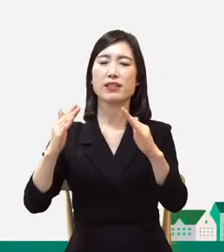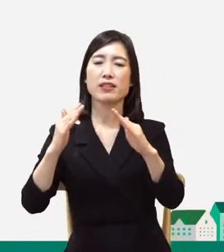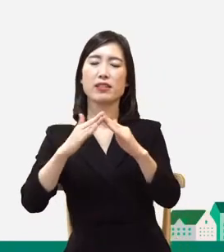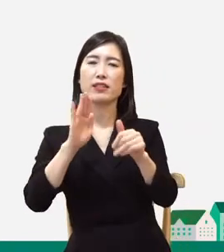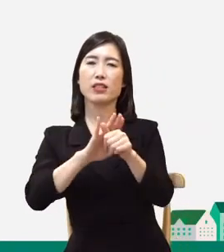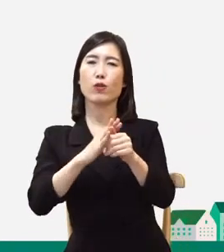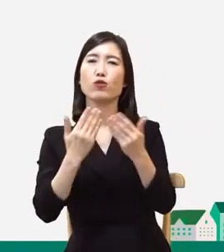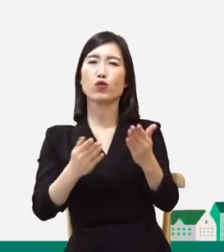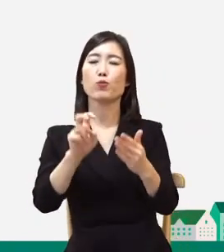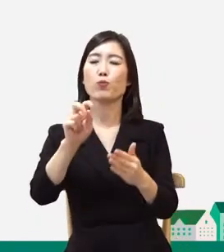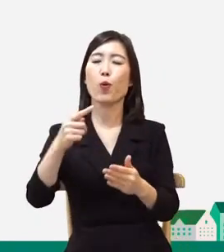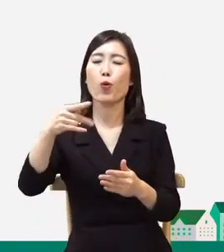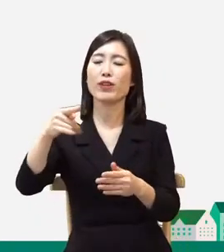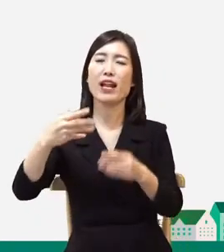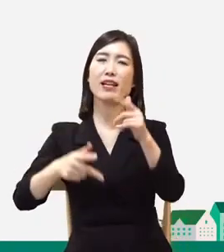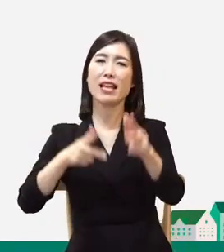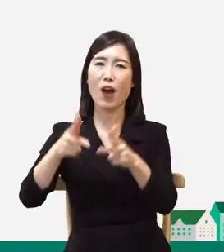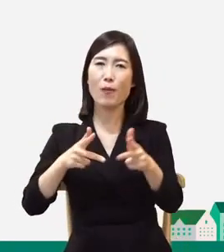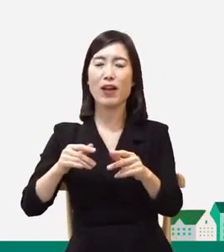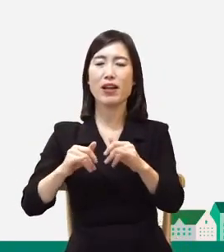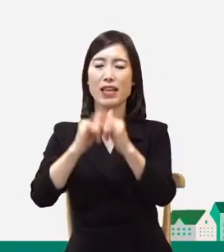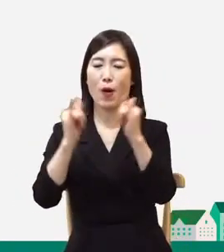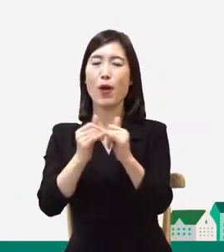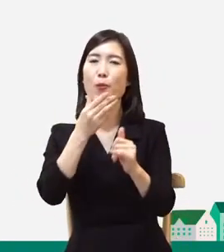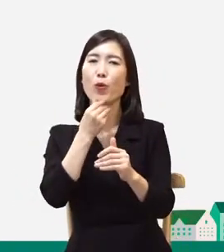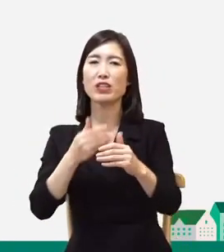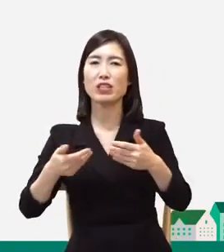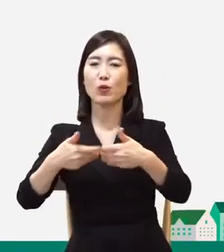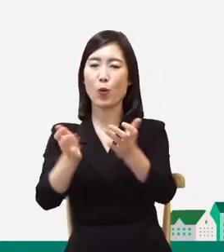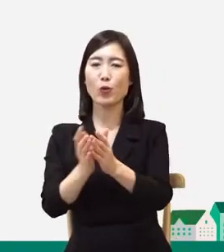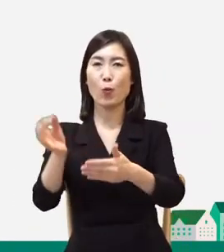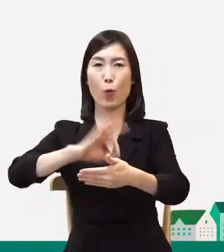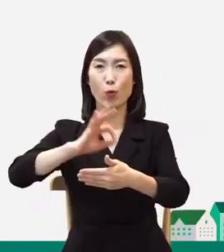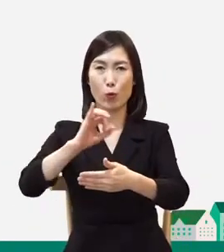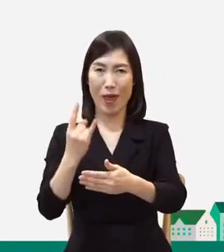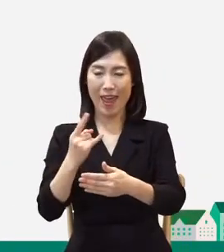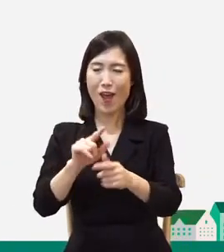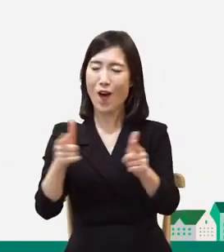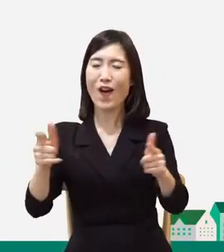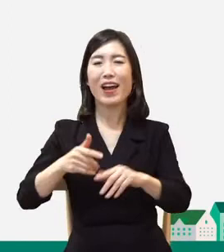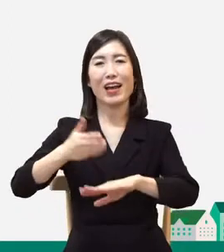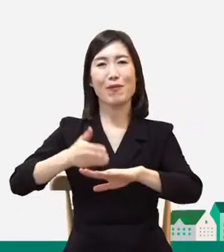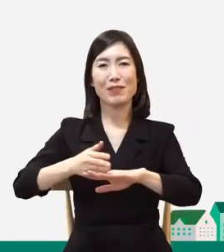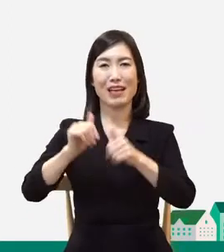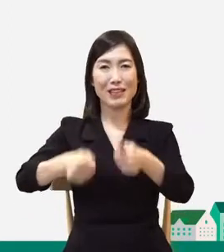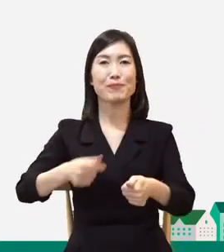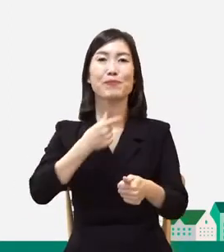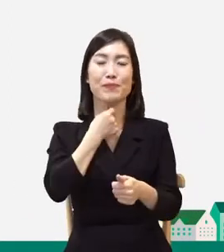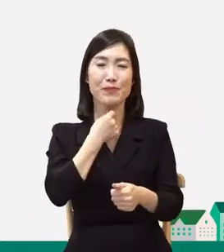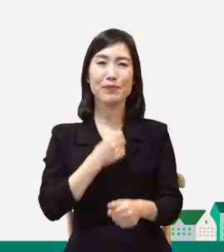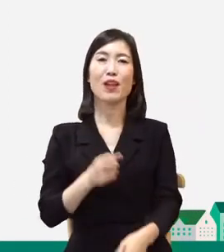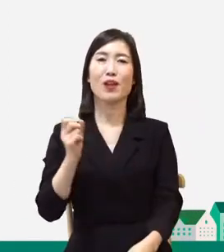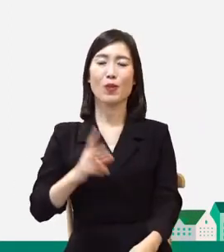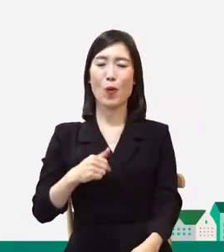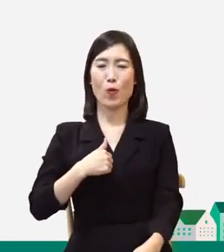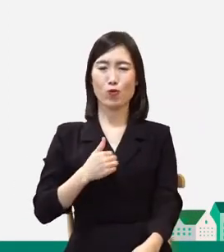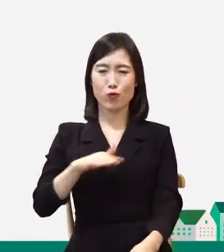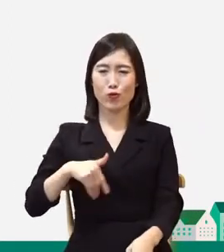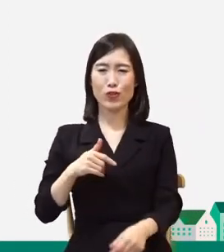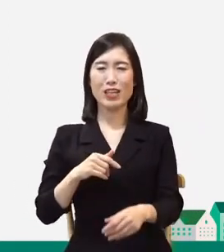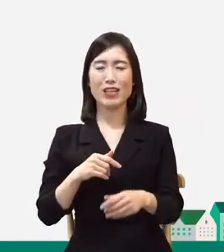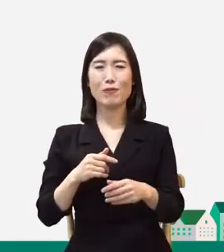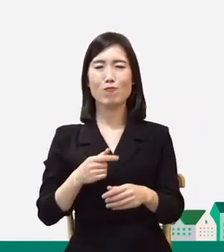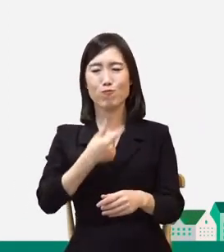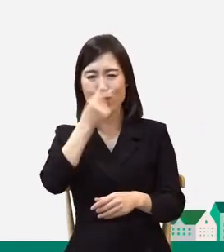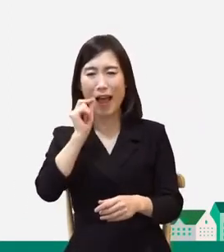모델화 사업을 진행하고 있는 사회복지공동모금회에 감사 인사를 드리고 싶습니다. 그리고 저희의 부족함에도